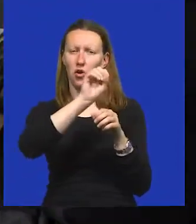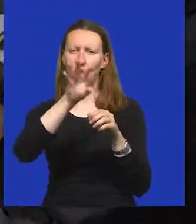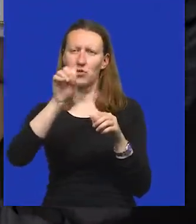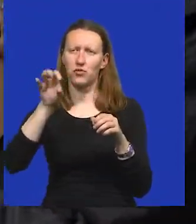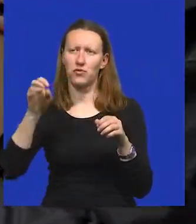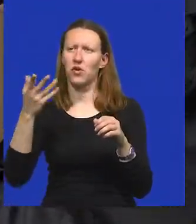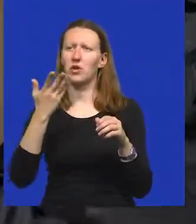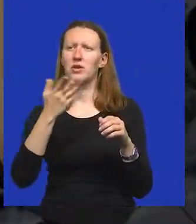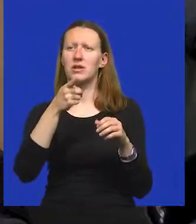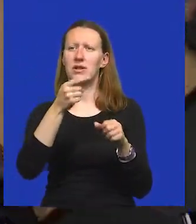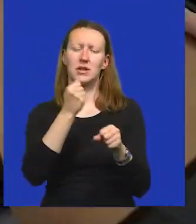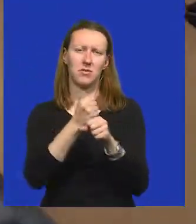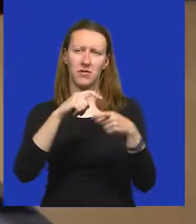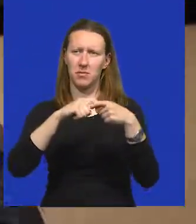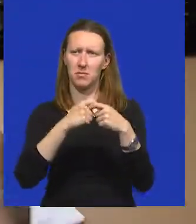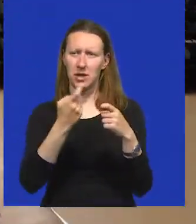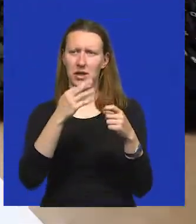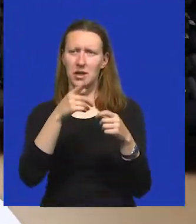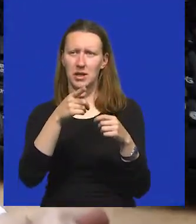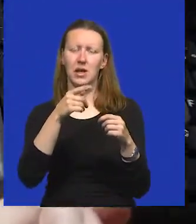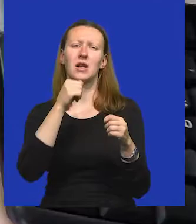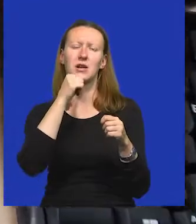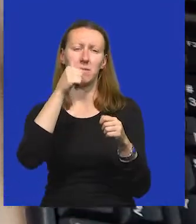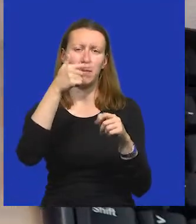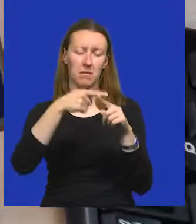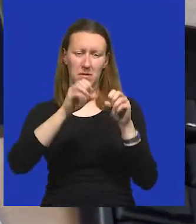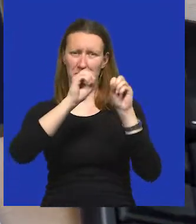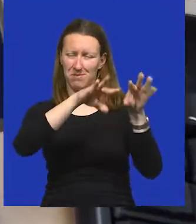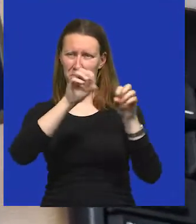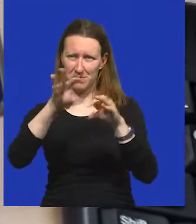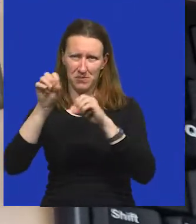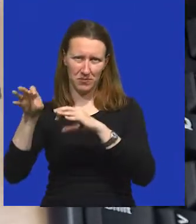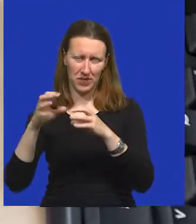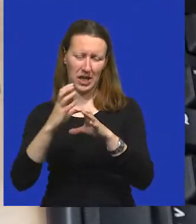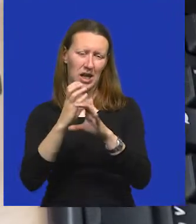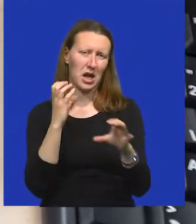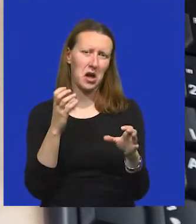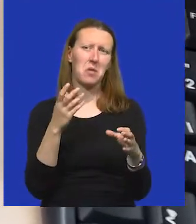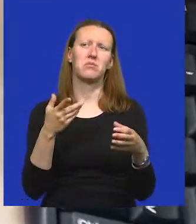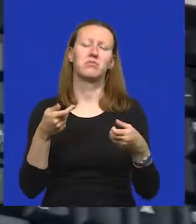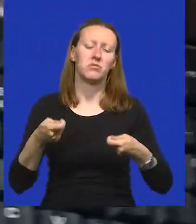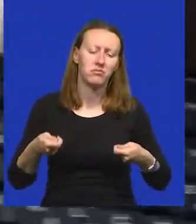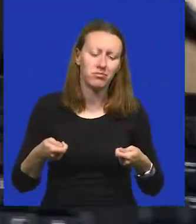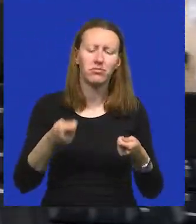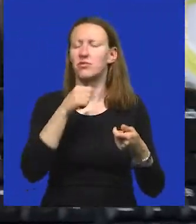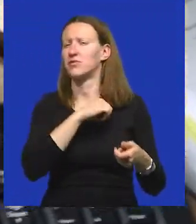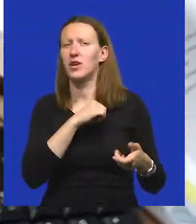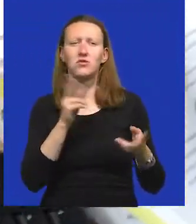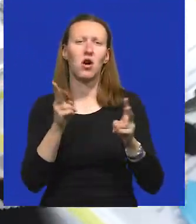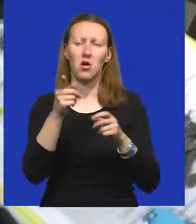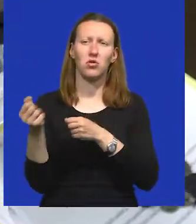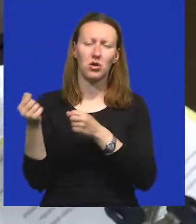quello dove va a finire il materiale di riciclo, e una volta scaricato il camion, il rimorchio, che